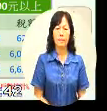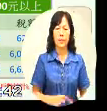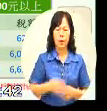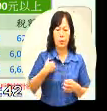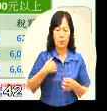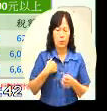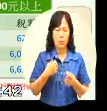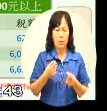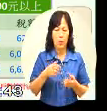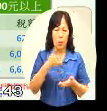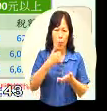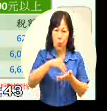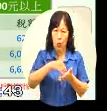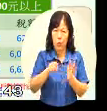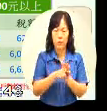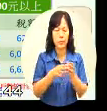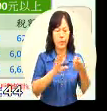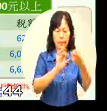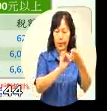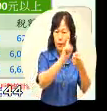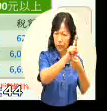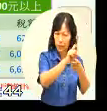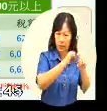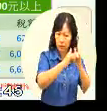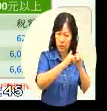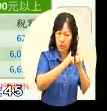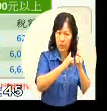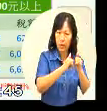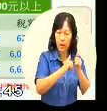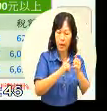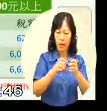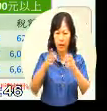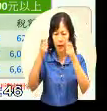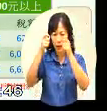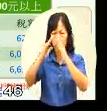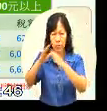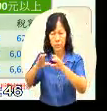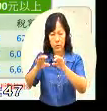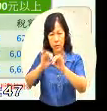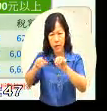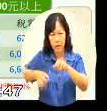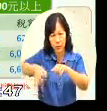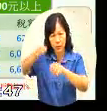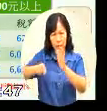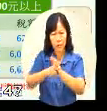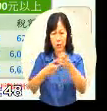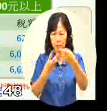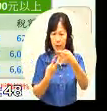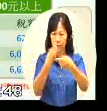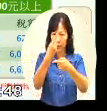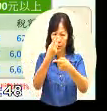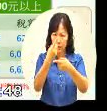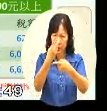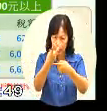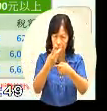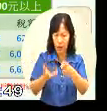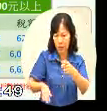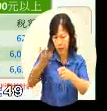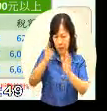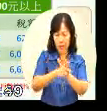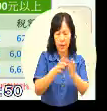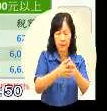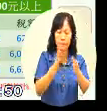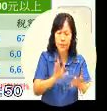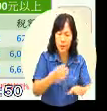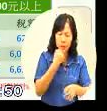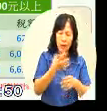到1%的市民，他缴了高雄市的地价税呢2%以上。高雄市地价税现